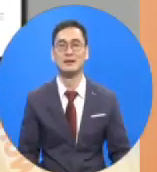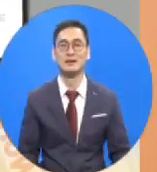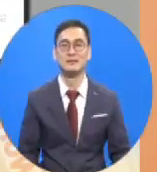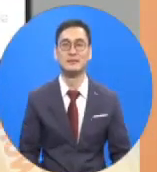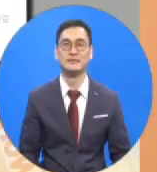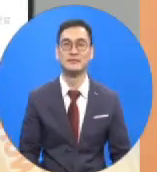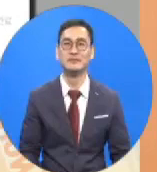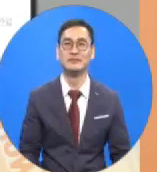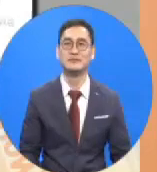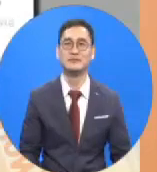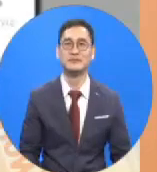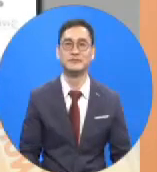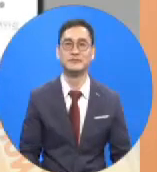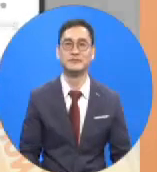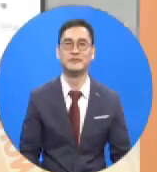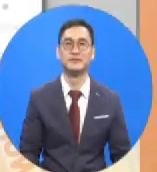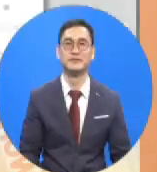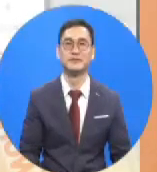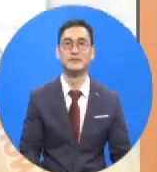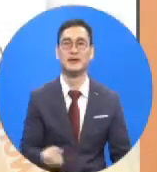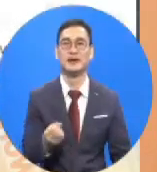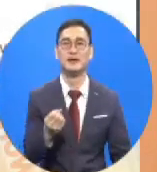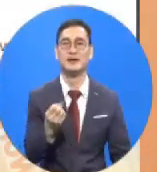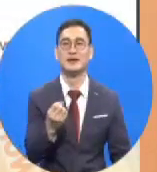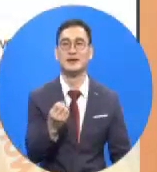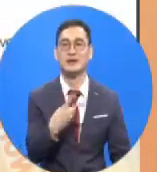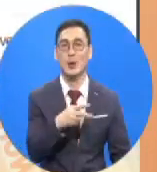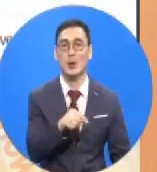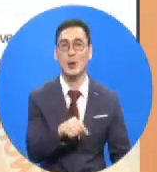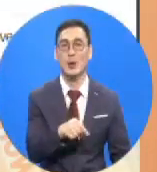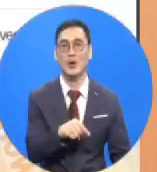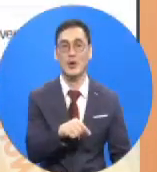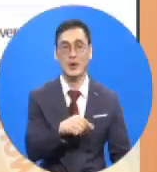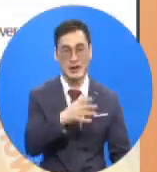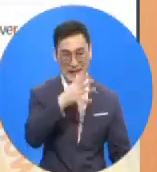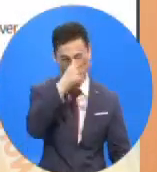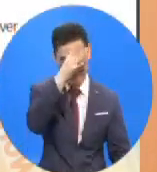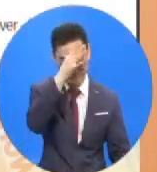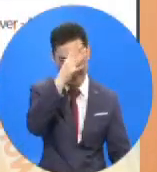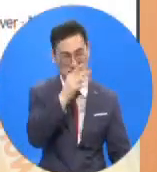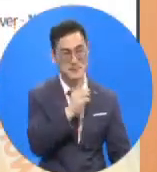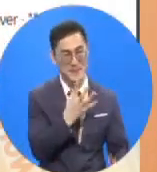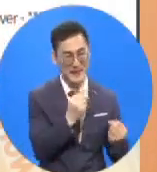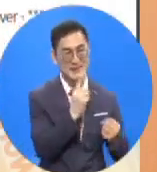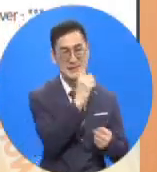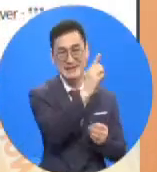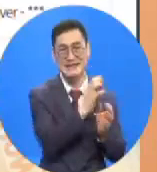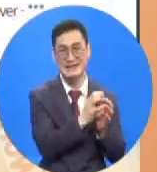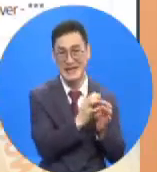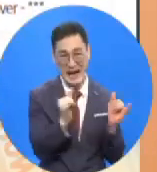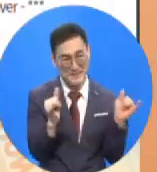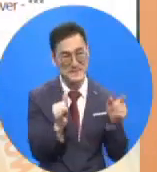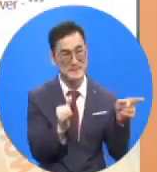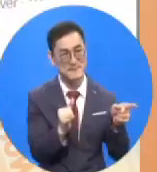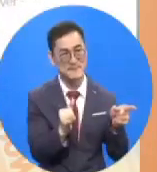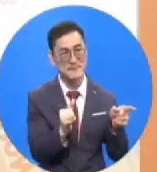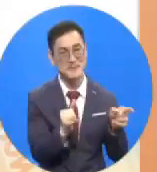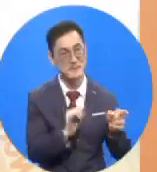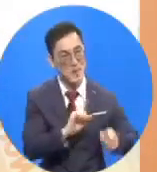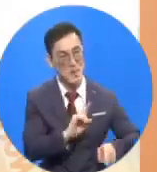론 이런게 올라왔는데 우리가 흔히 1인 1 딱 이런 얘기 말이야 자 영예를 2일 가고일 주택의 빗대서